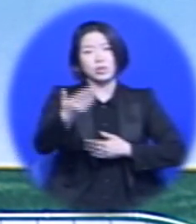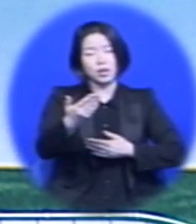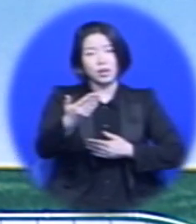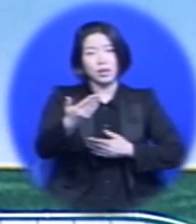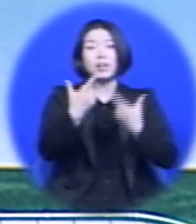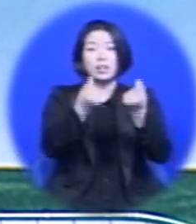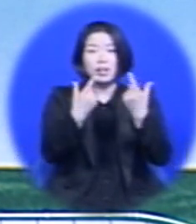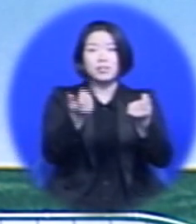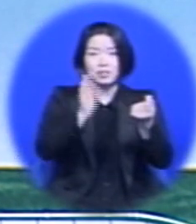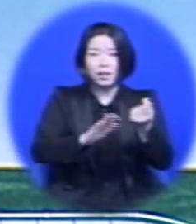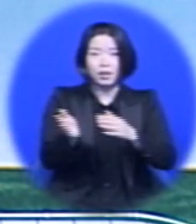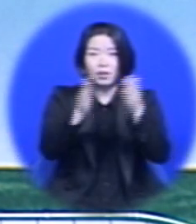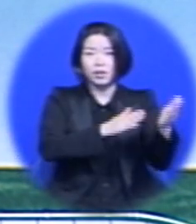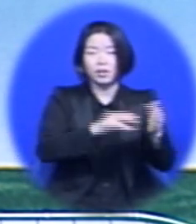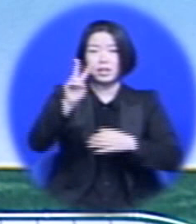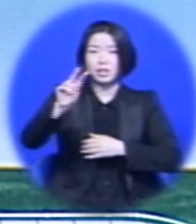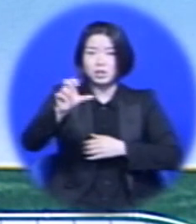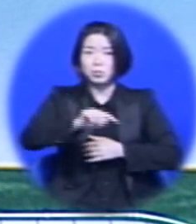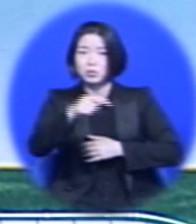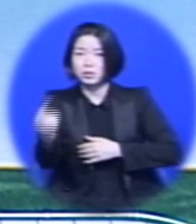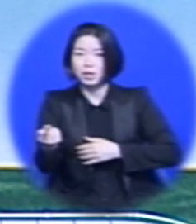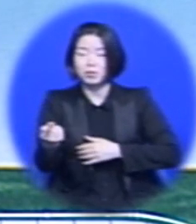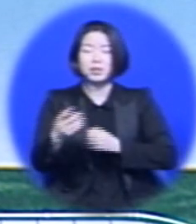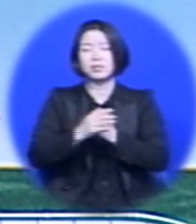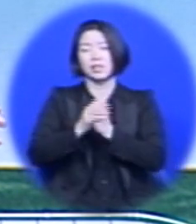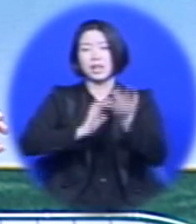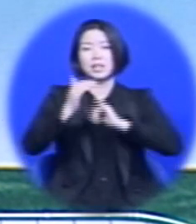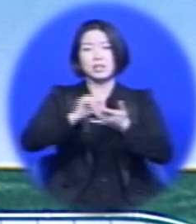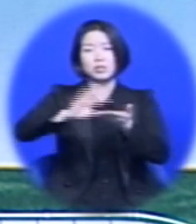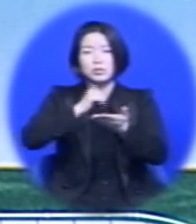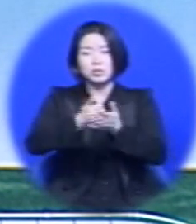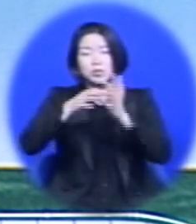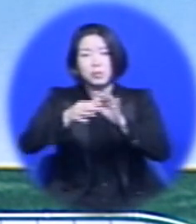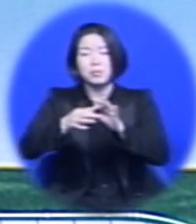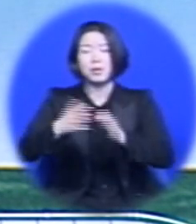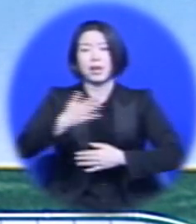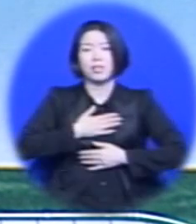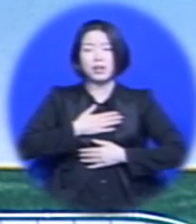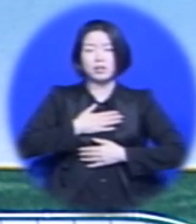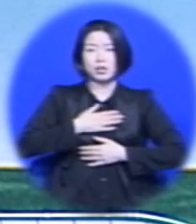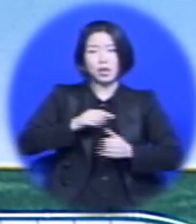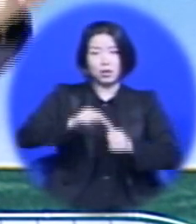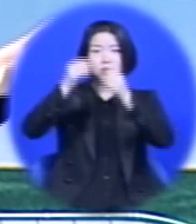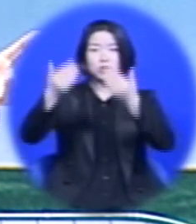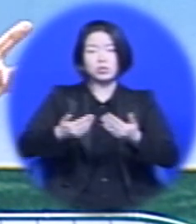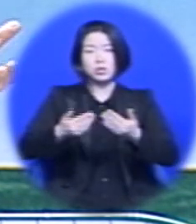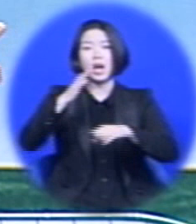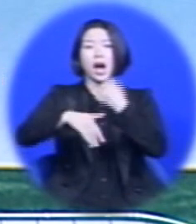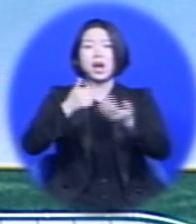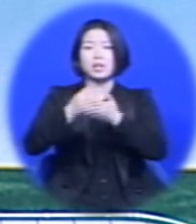바울이 25절에 가서는 예수 그리스도로 말미암아 통하여 나를 건져내신 하나님께